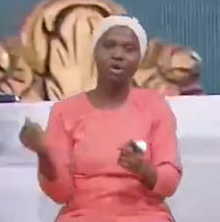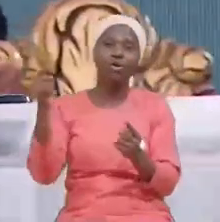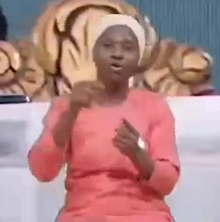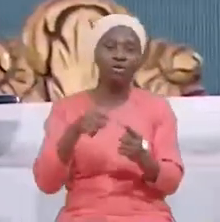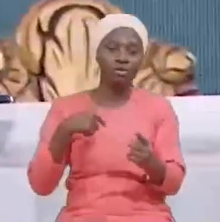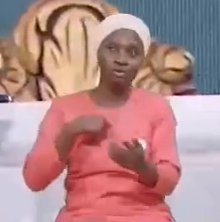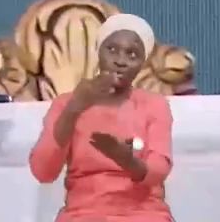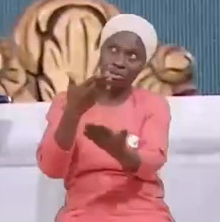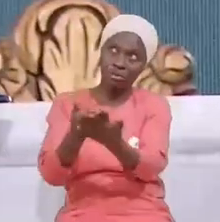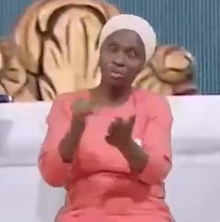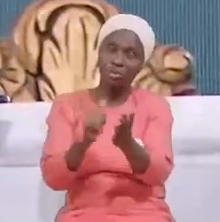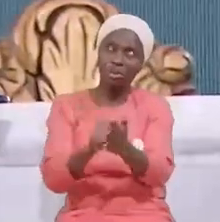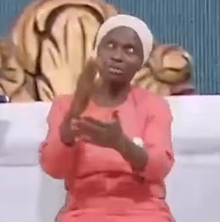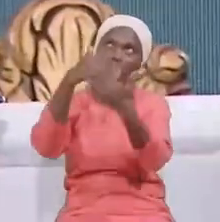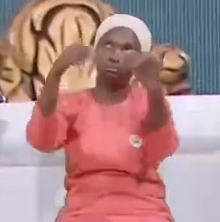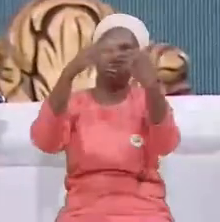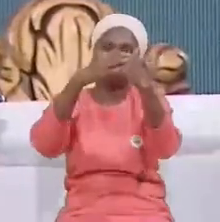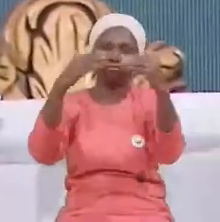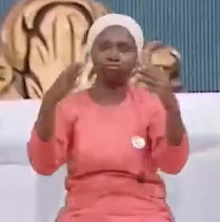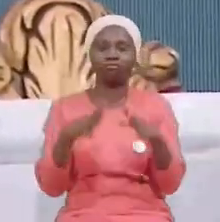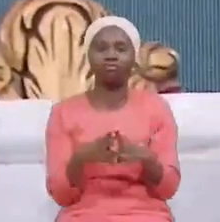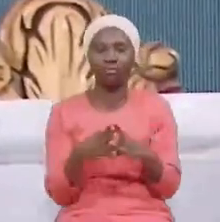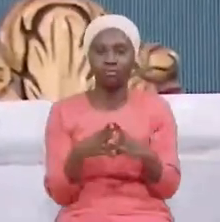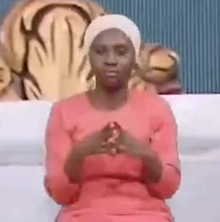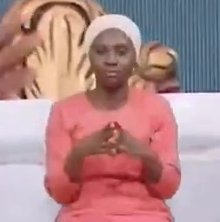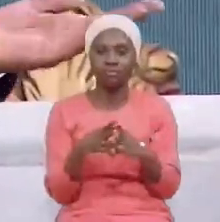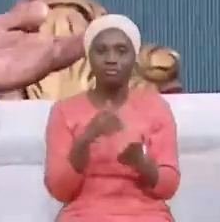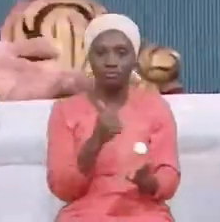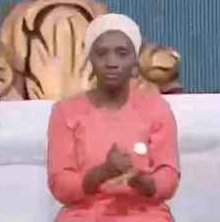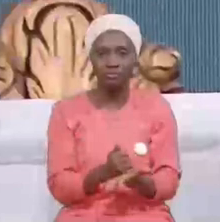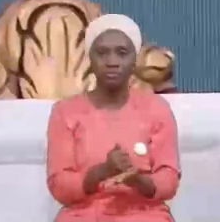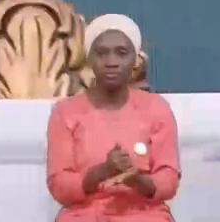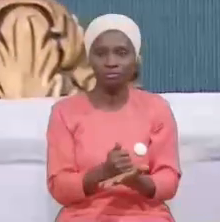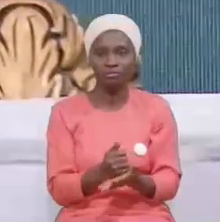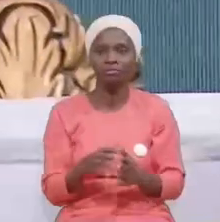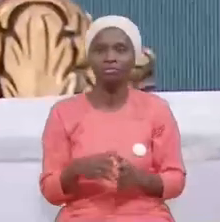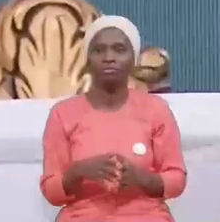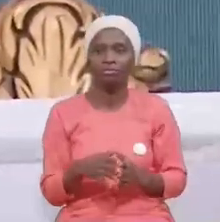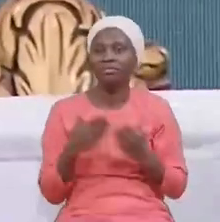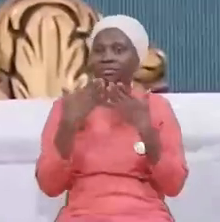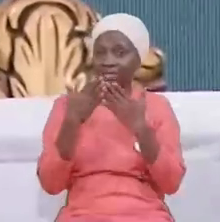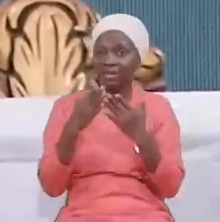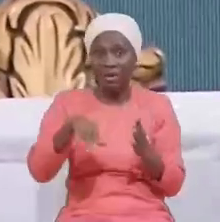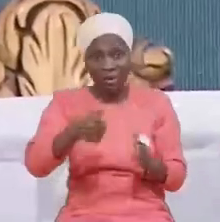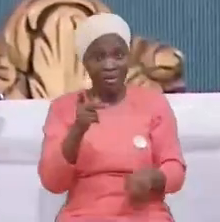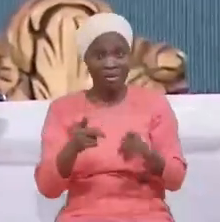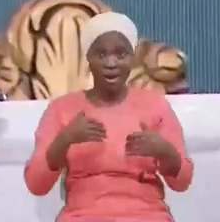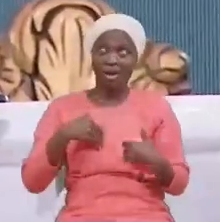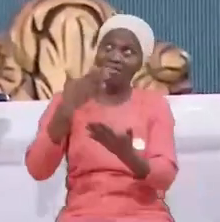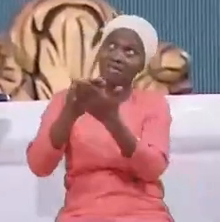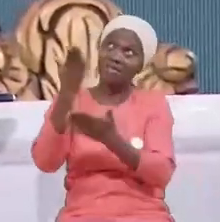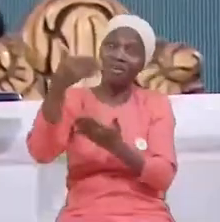Nous avançons de pas à pas jusqu'à connaître, à parvenir là-bas. Dieu merci, d'autres nous ont dévancés.